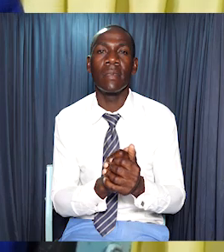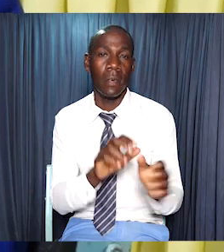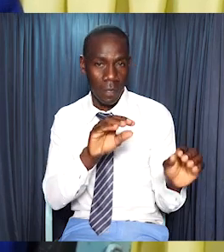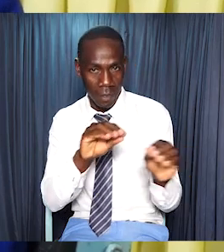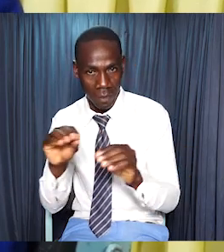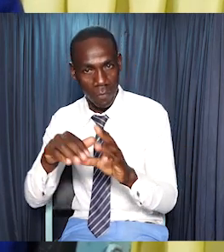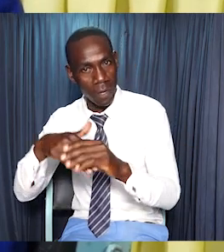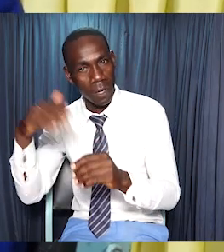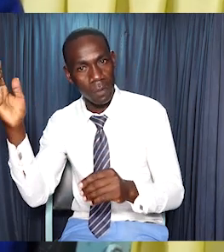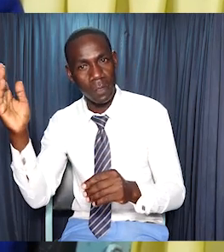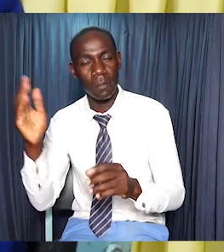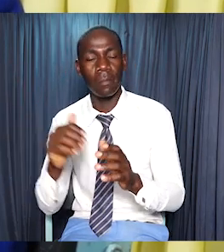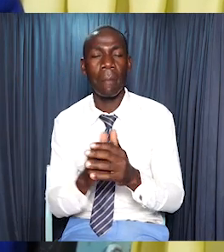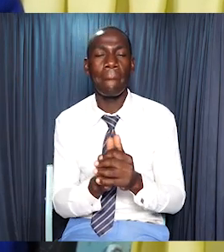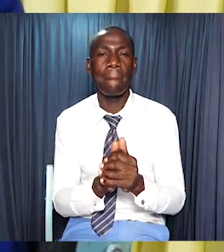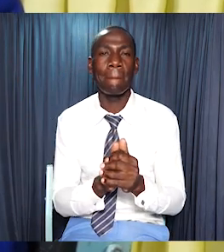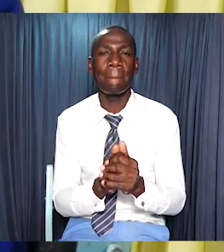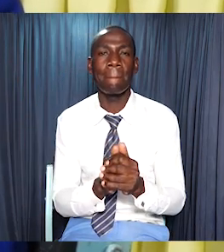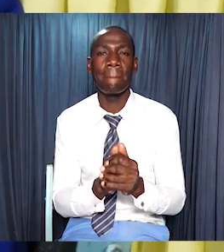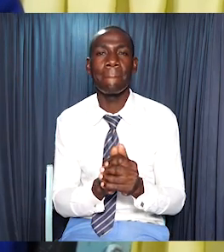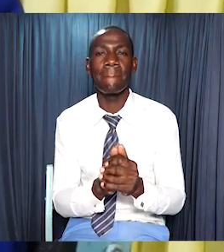Akatoka akaenda. Then he left going.